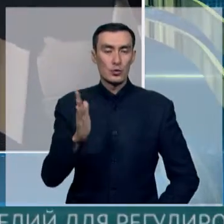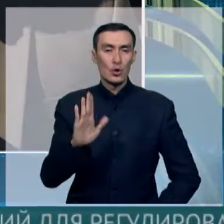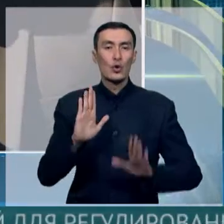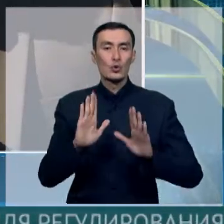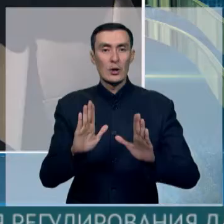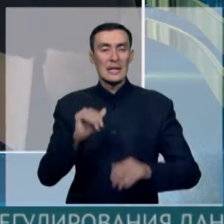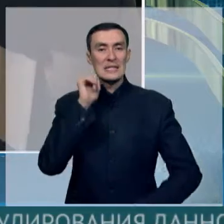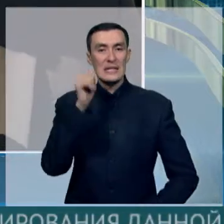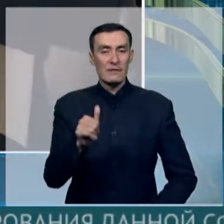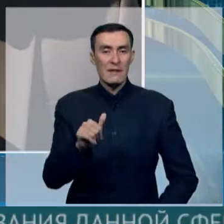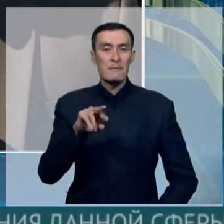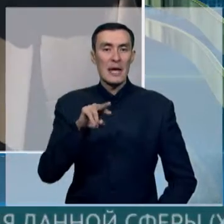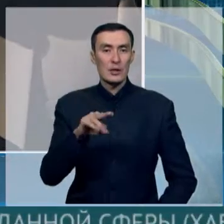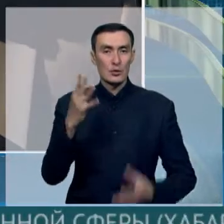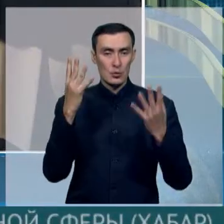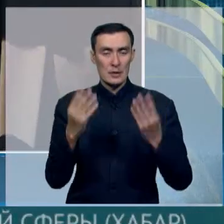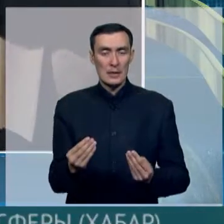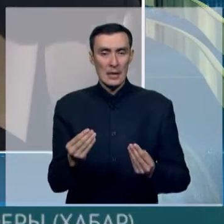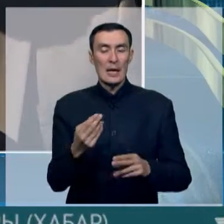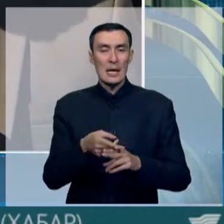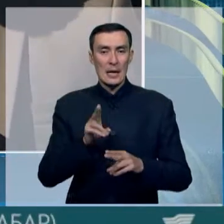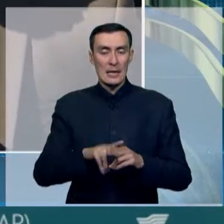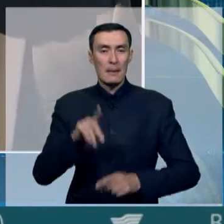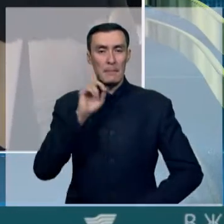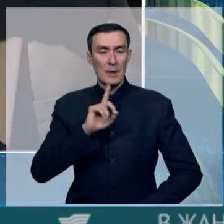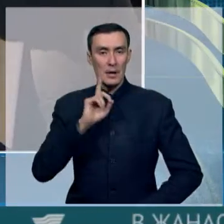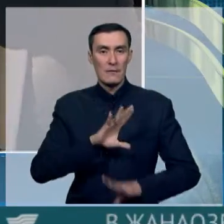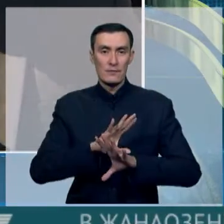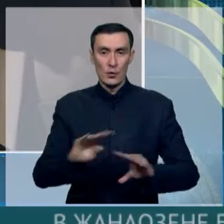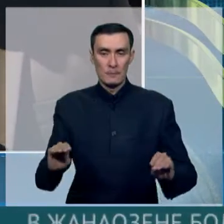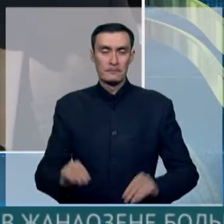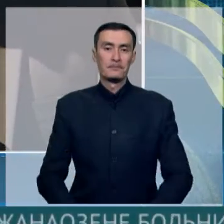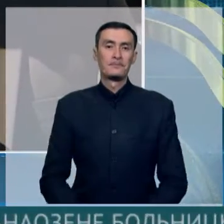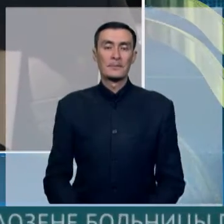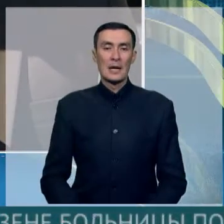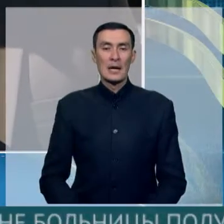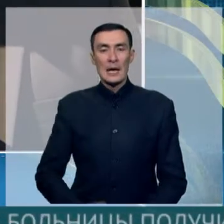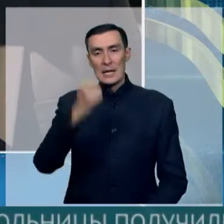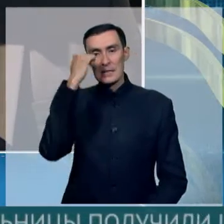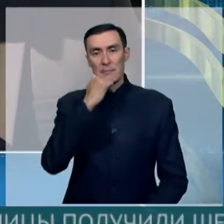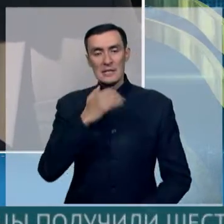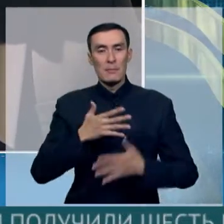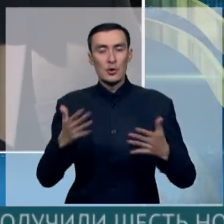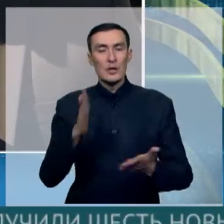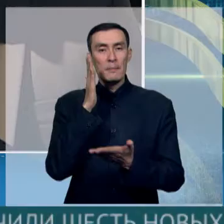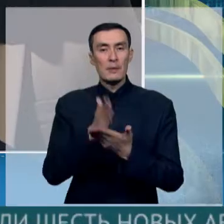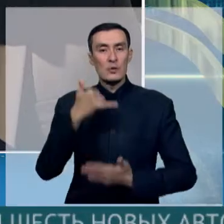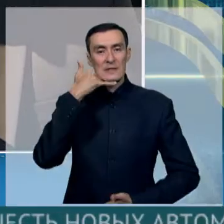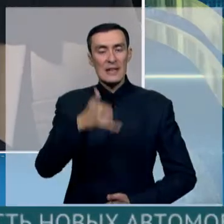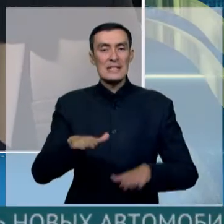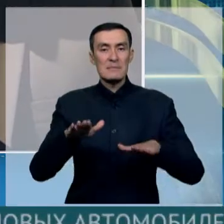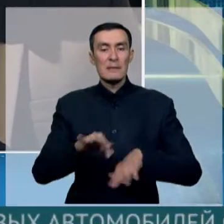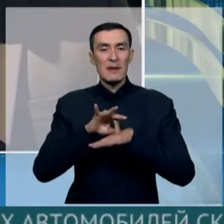только завтра, в пятницу. Салтанат, на данную минуту у меня все. Спасибо, Саби. На прямой связи с